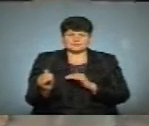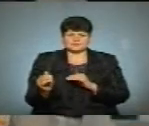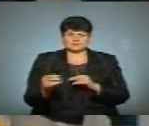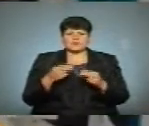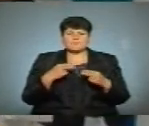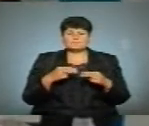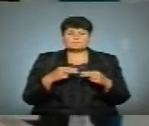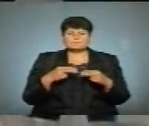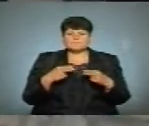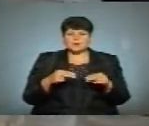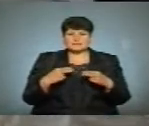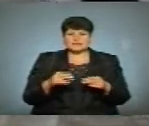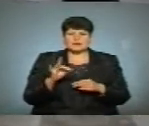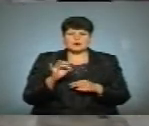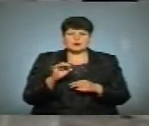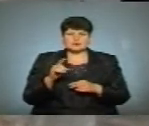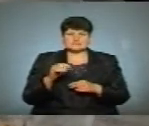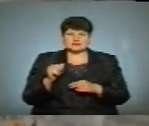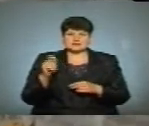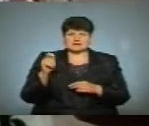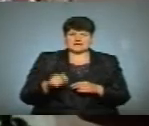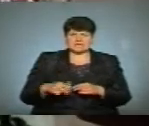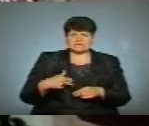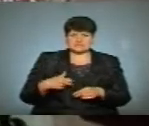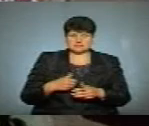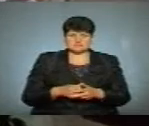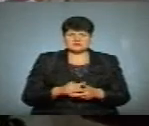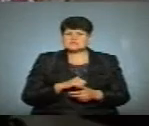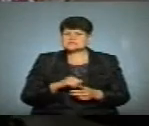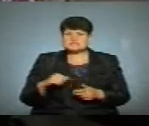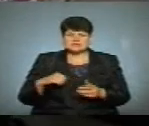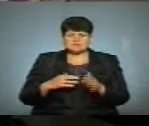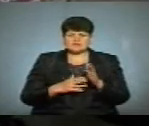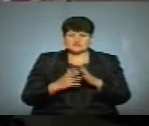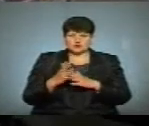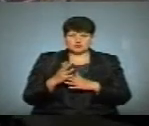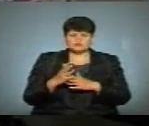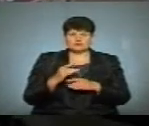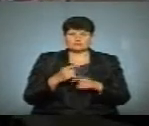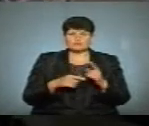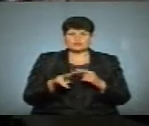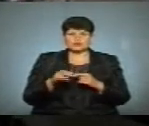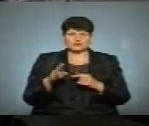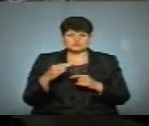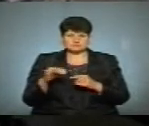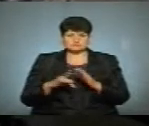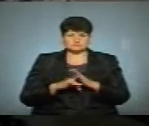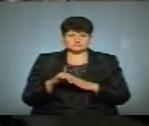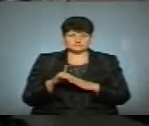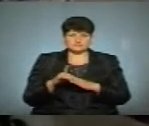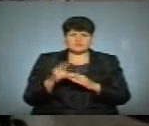Продавчиня розсади Івана Деркач приїхала із Заліщиків. Самі вирощуємо. Вирощуємо від половини лютого.